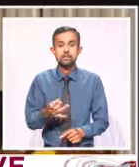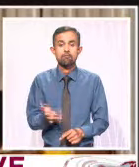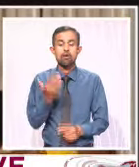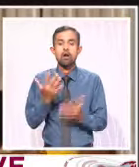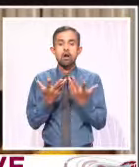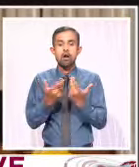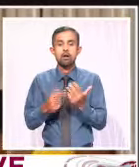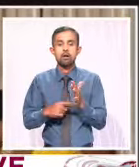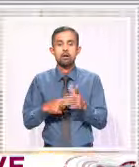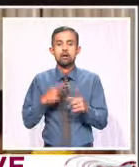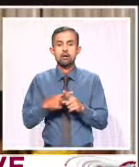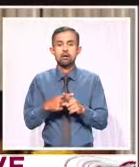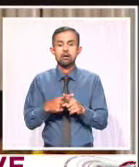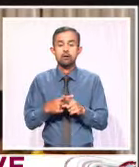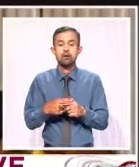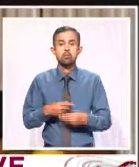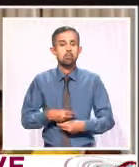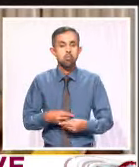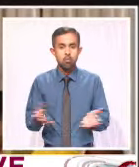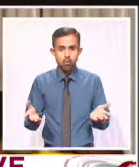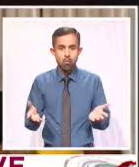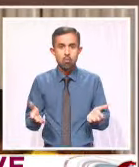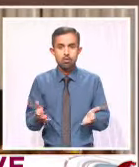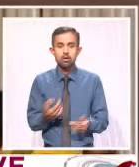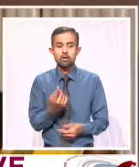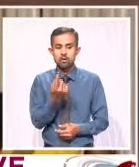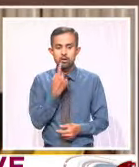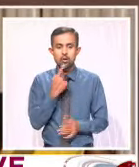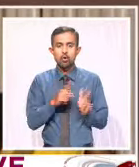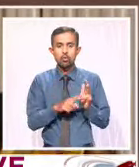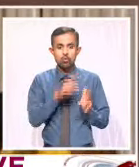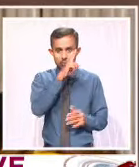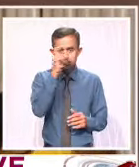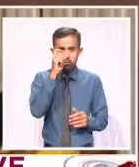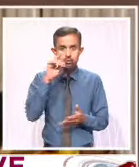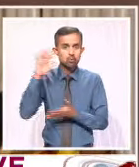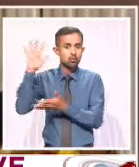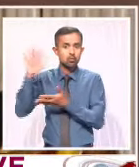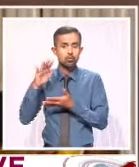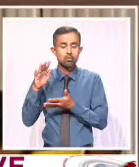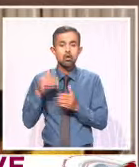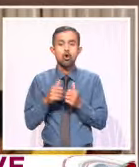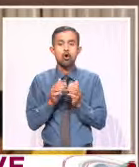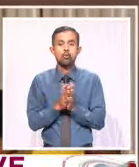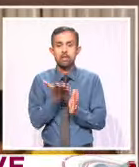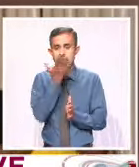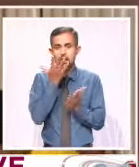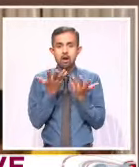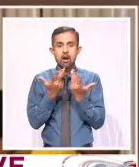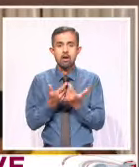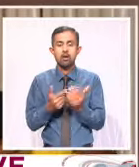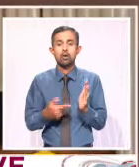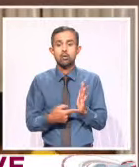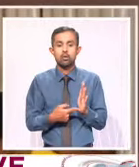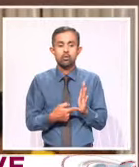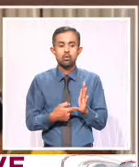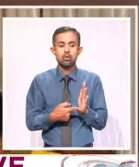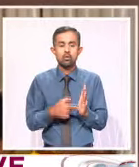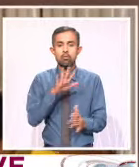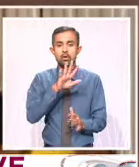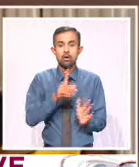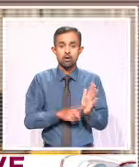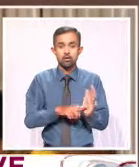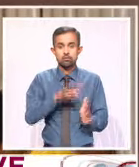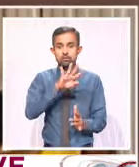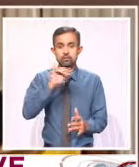වැඩි ප්‍රමාණයක් බදු ආදායම අහිමි වුණයි කියලා වාර්තා වෙනවා. ඔක්තෝබර් මාස වන විට ආනයන කර ඇති සම්පූර්ණ සීනි ප්‍රමාණය මෙට්‍රික් ටොන්